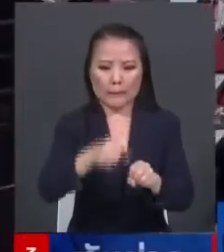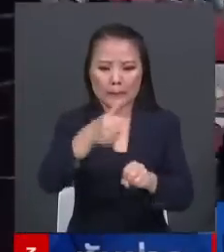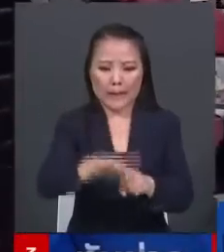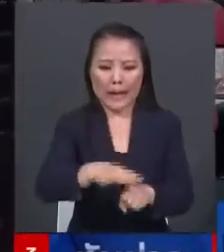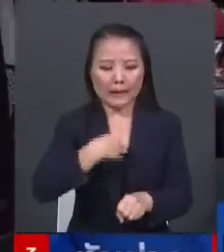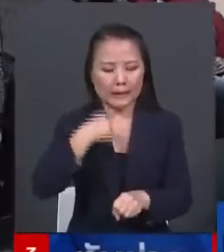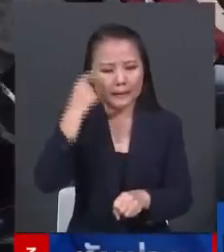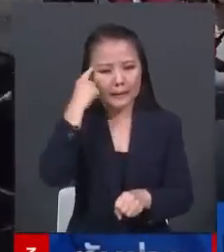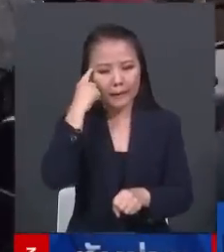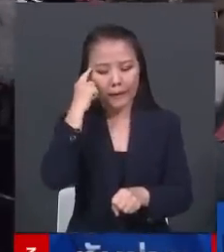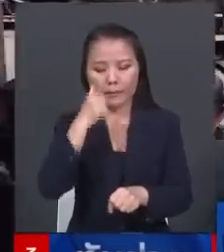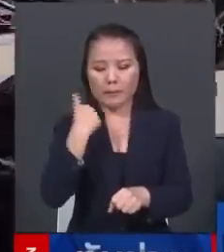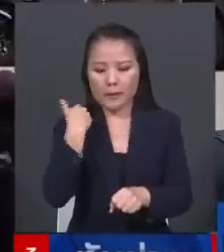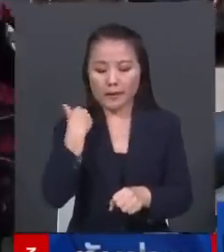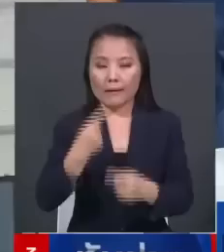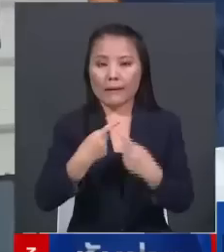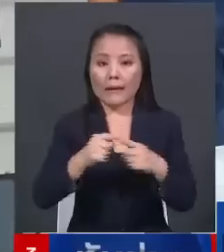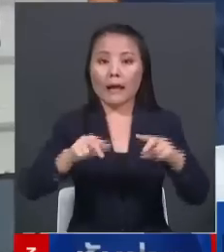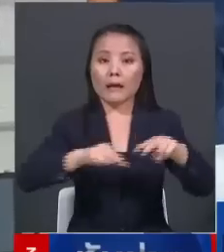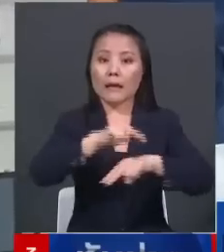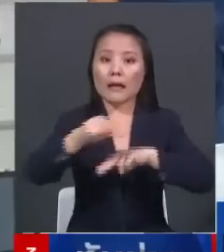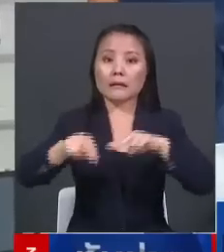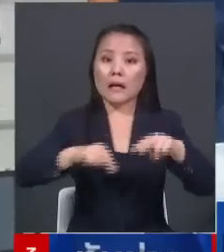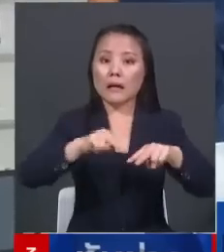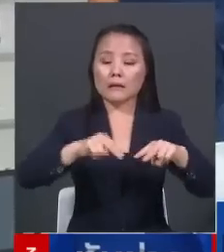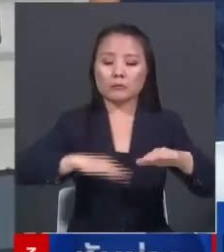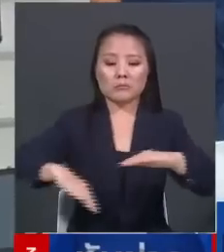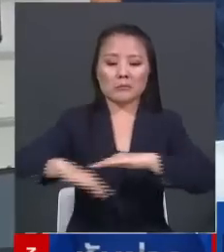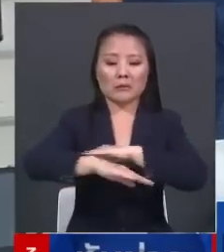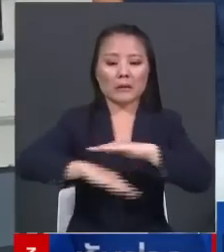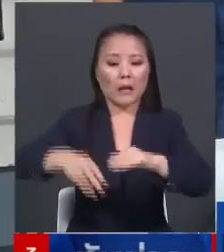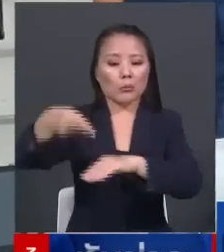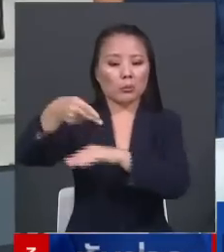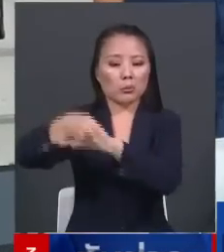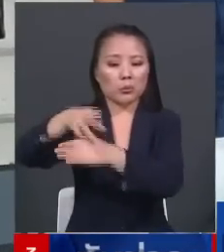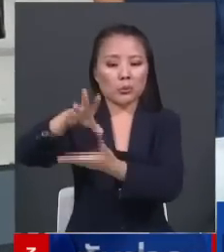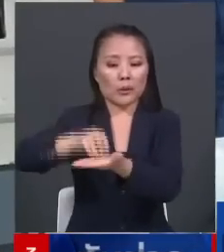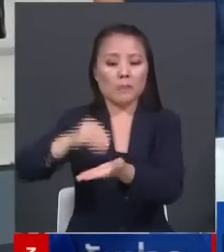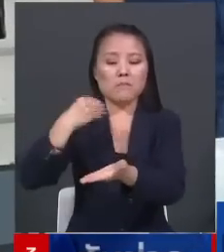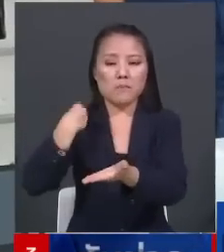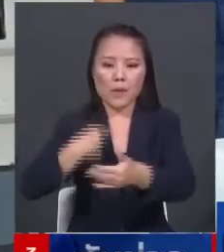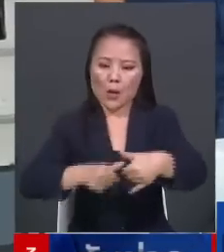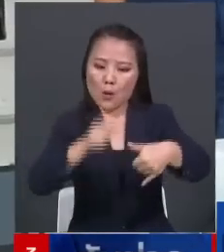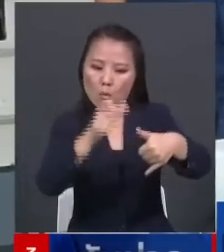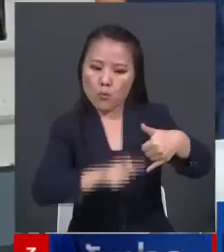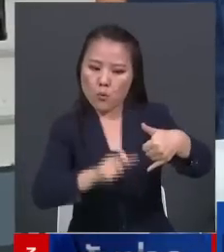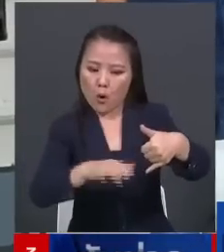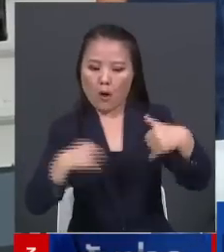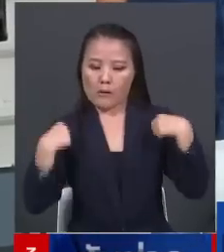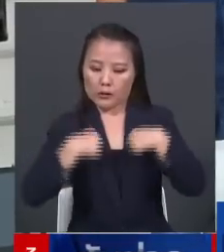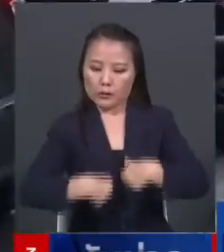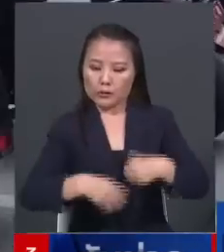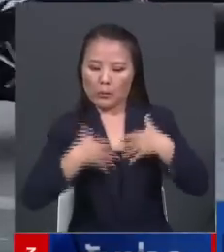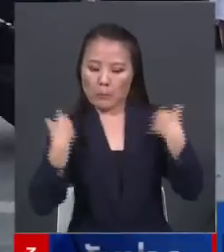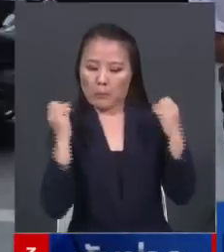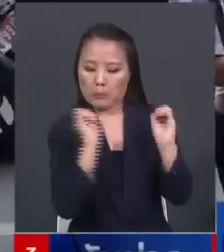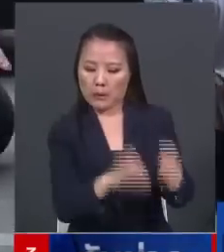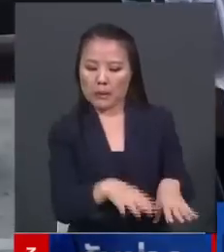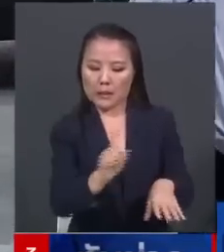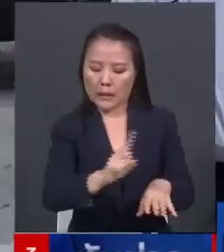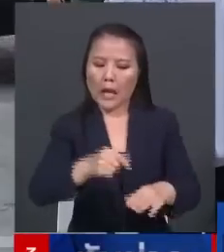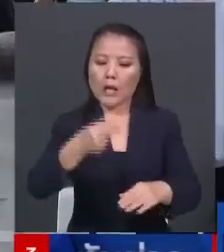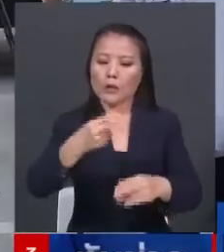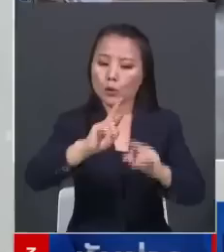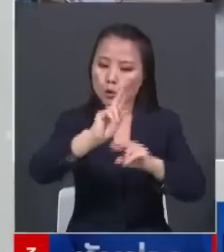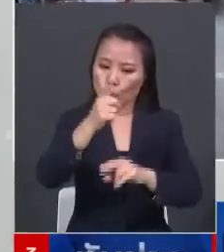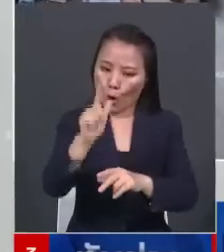ได้แต่ทีนี้หลักฐานมันมีกล้องวงจรปิดเห็นชัดไงคะว่าเขาก่อเหตุยังไงทิ้งเสื่อยังไงเอาทองไปจำนำแล้วก็ไปตั